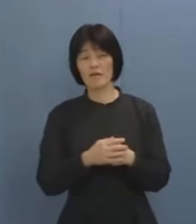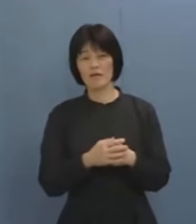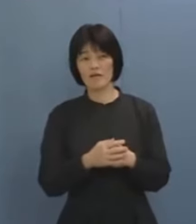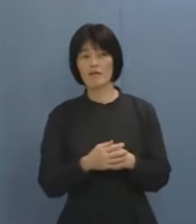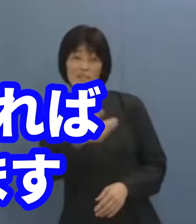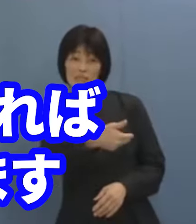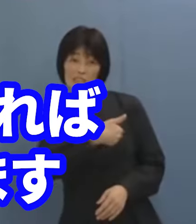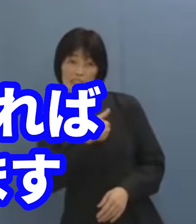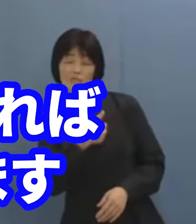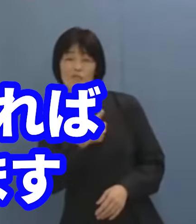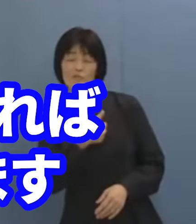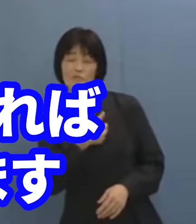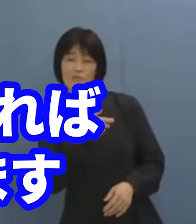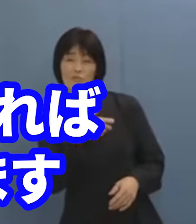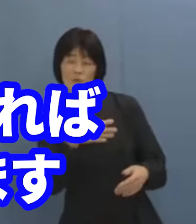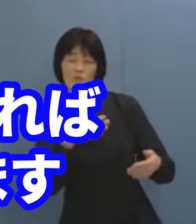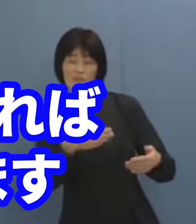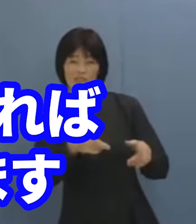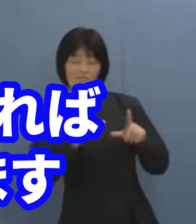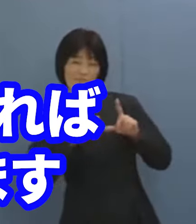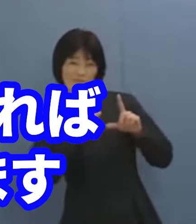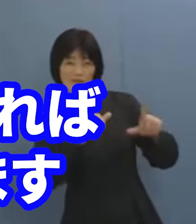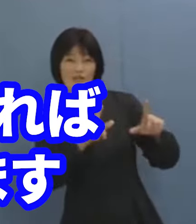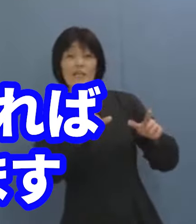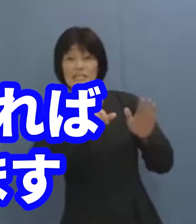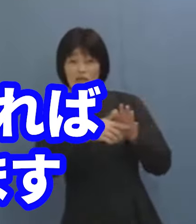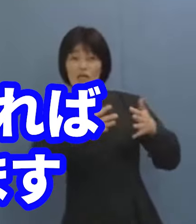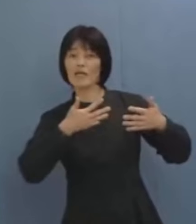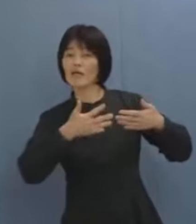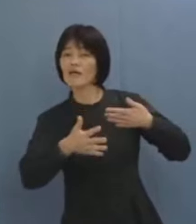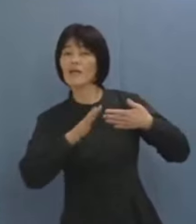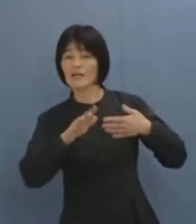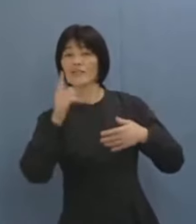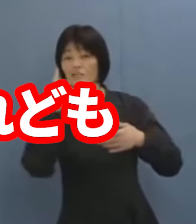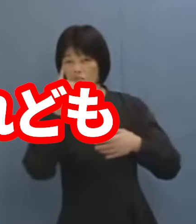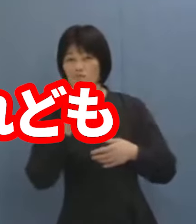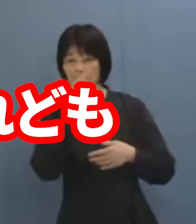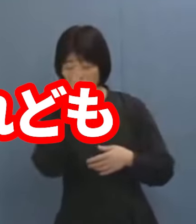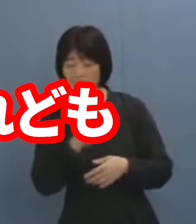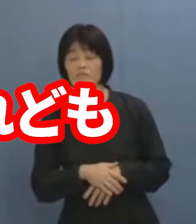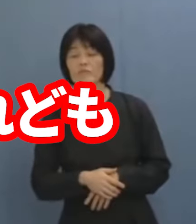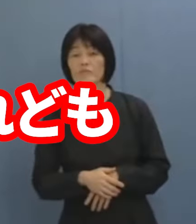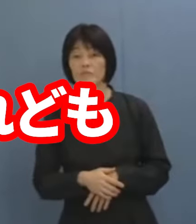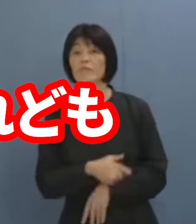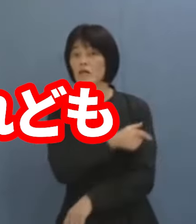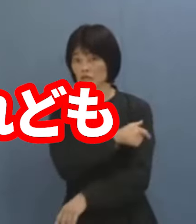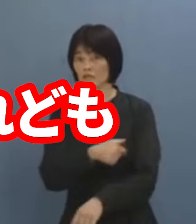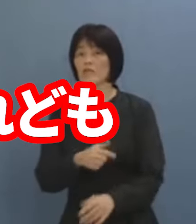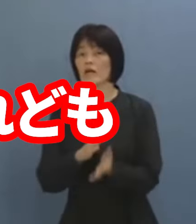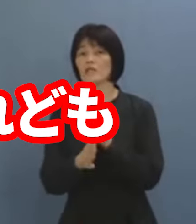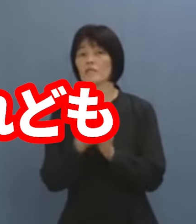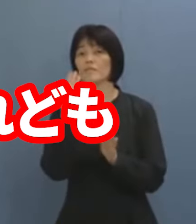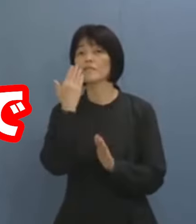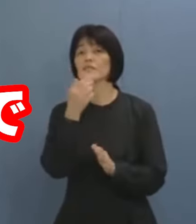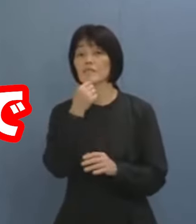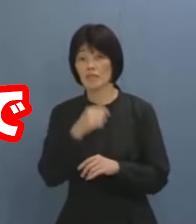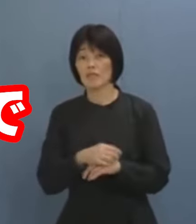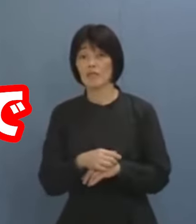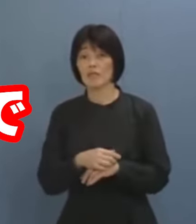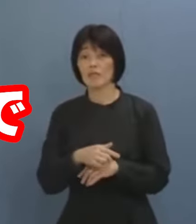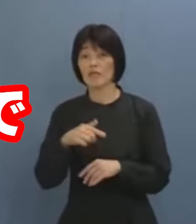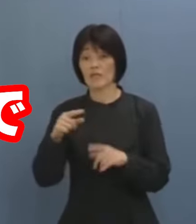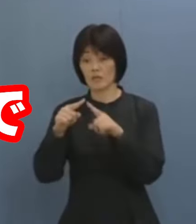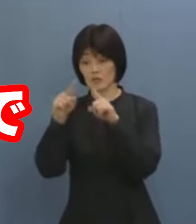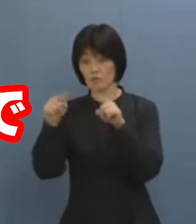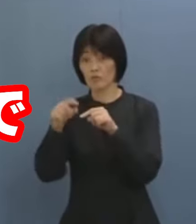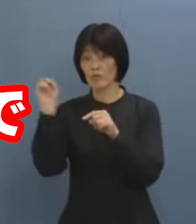取りがあの行き違いがあったのであれば申し訳ないなと思ってます。 じゃあ改めて聞きますけれども、付箋以外にですね、例えばあの